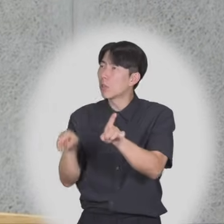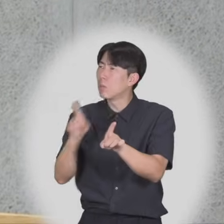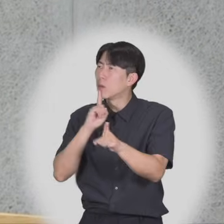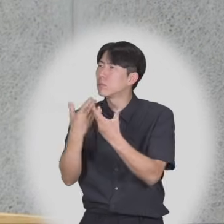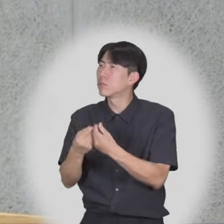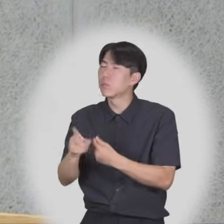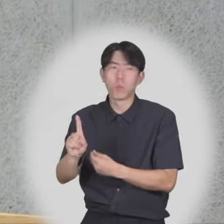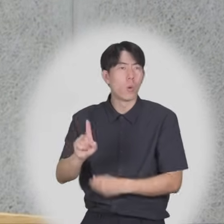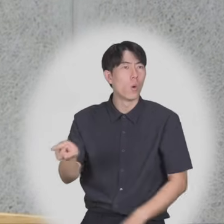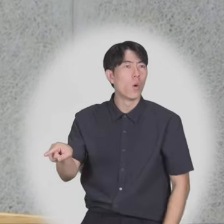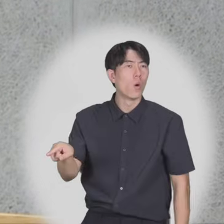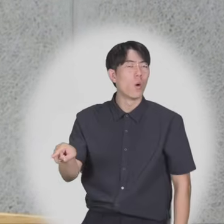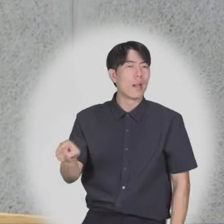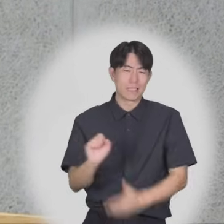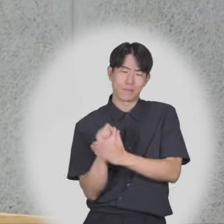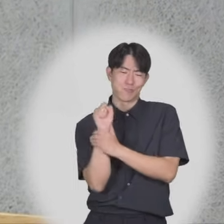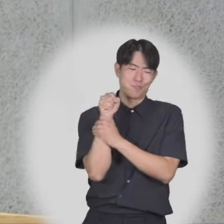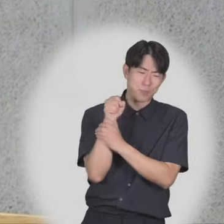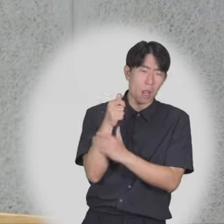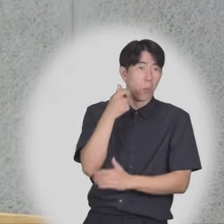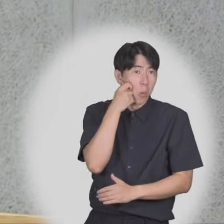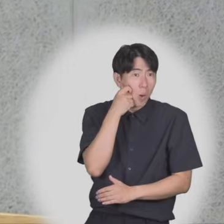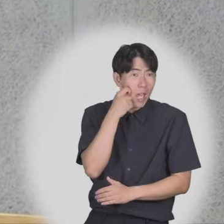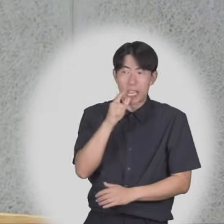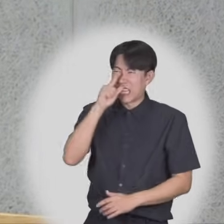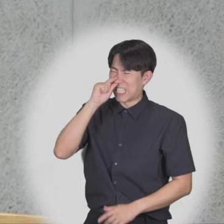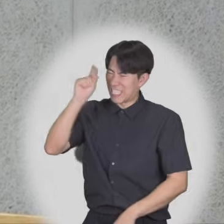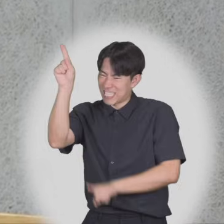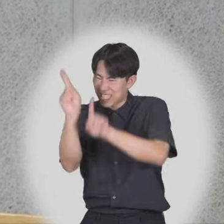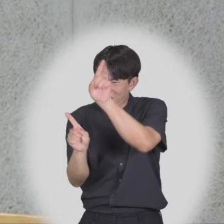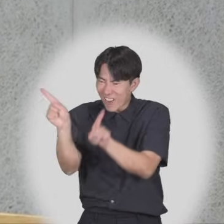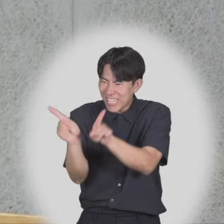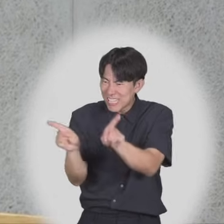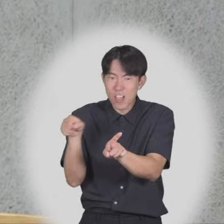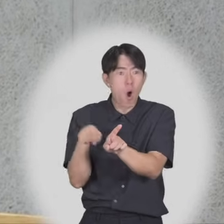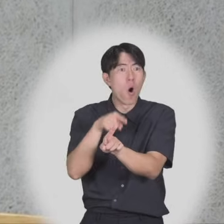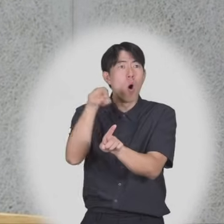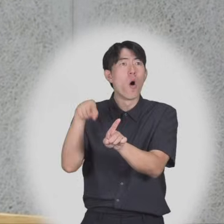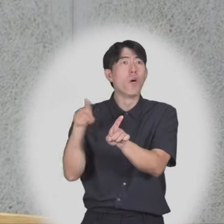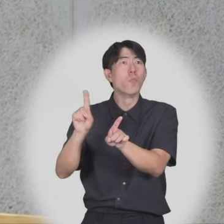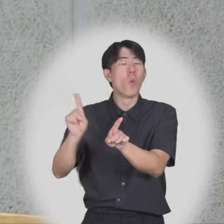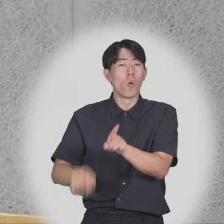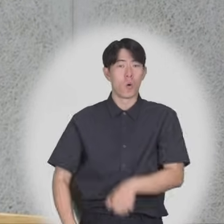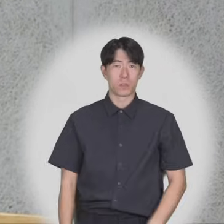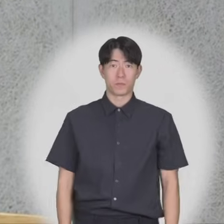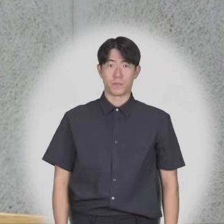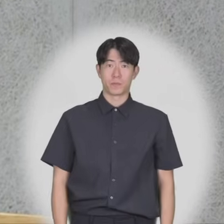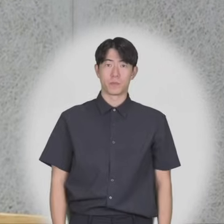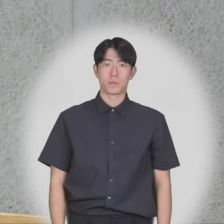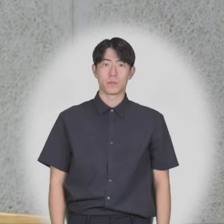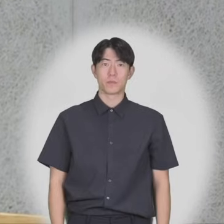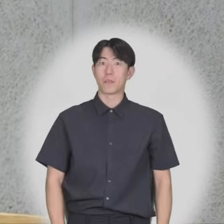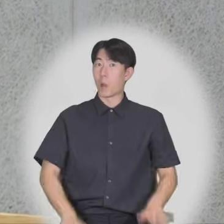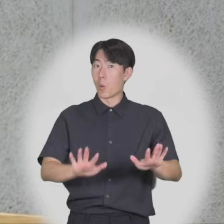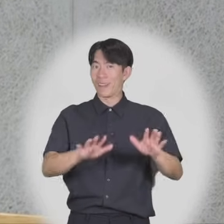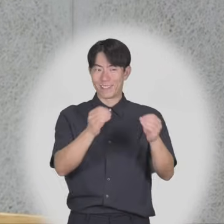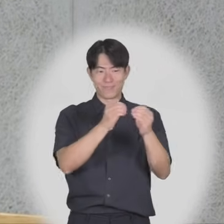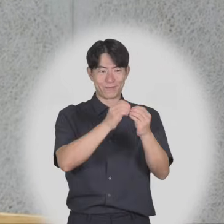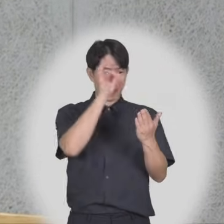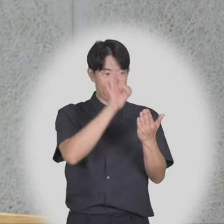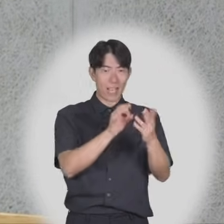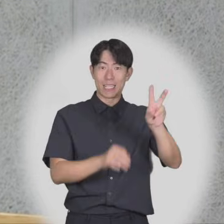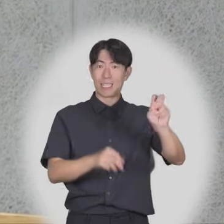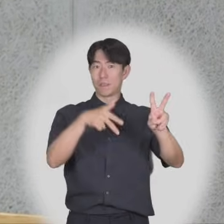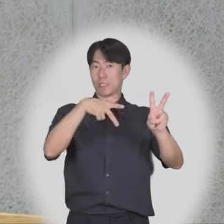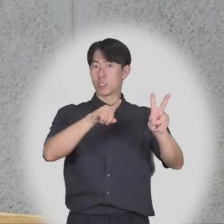이 결실을 맺지 못하도록 막고 있는 가시떨기가 무엇이냐? 오늘 우리 본문